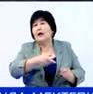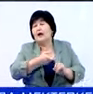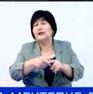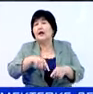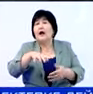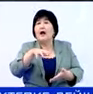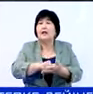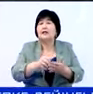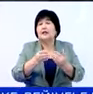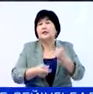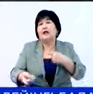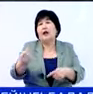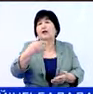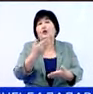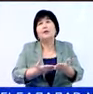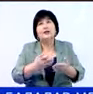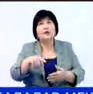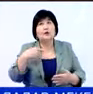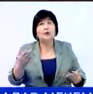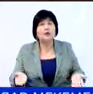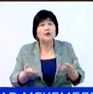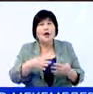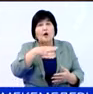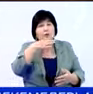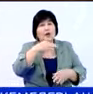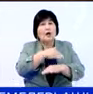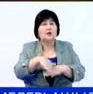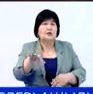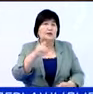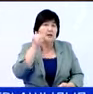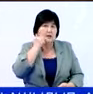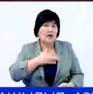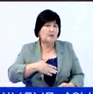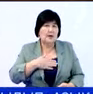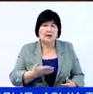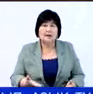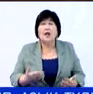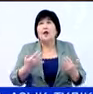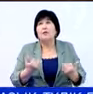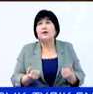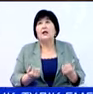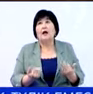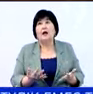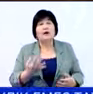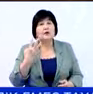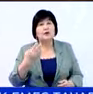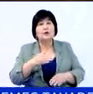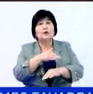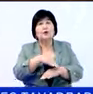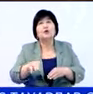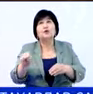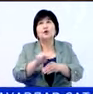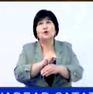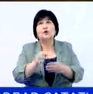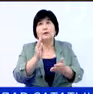жерді қайтару секілді мәселелерді көтерді. Біраз көшелердің мазасы кеткен. Биыл енді қанша 4 көшені жөндеп жатырмыз ғой?